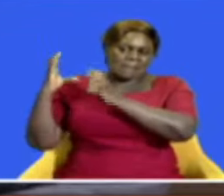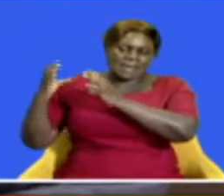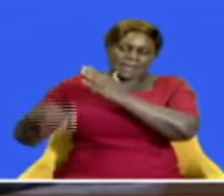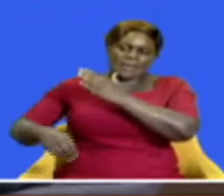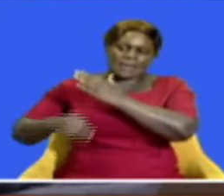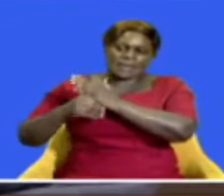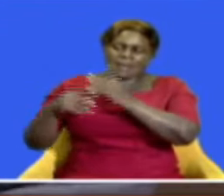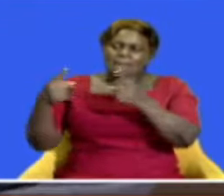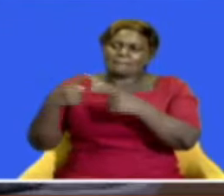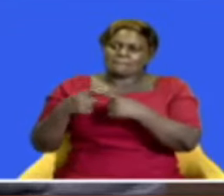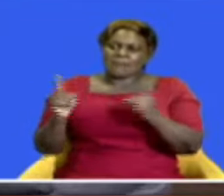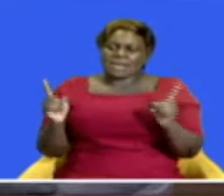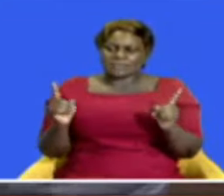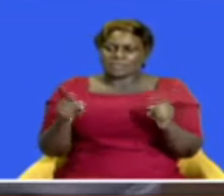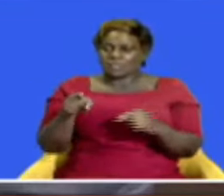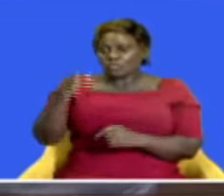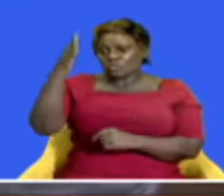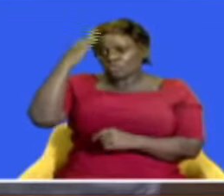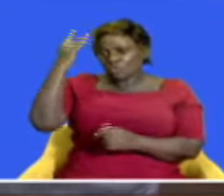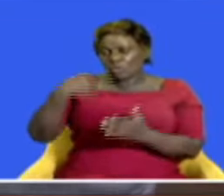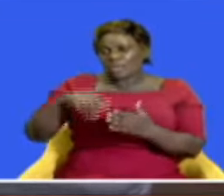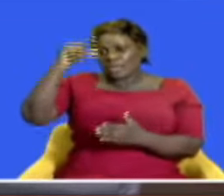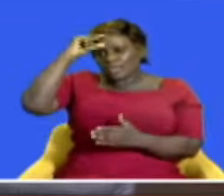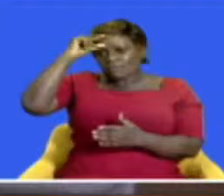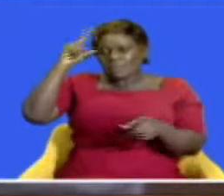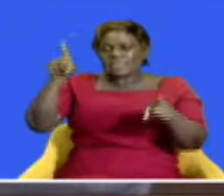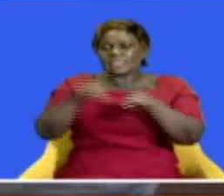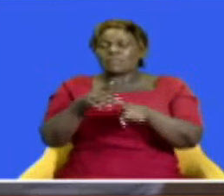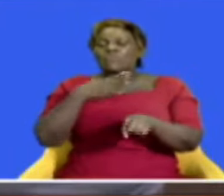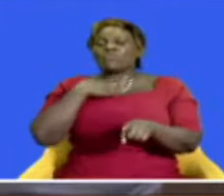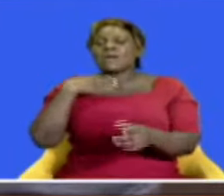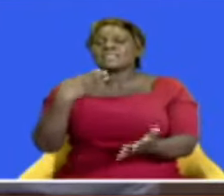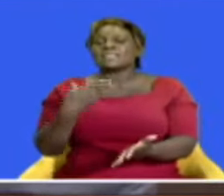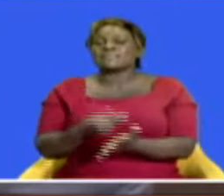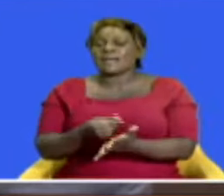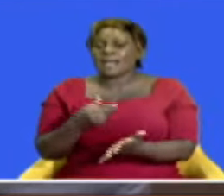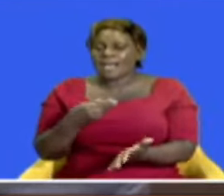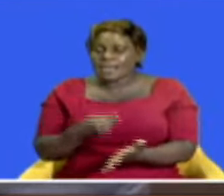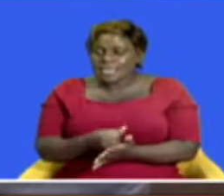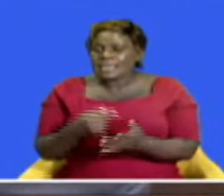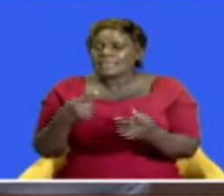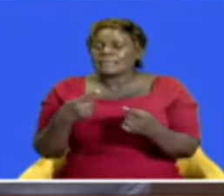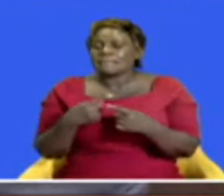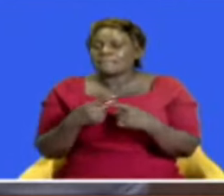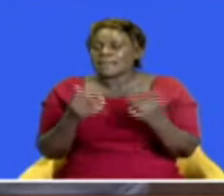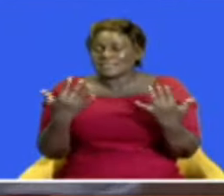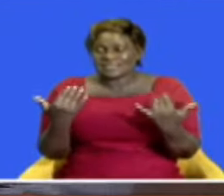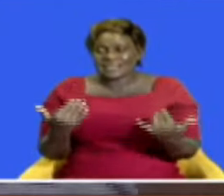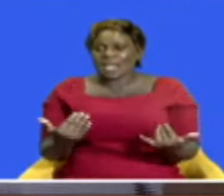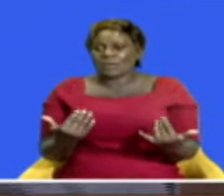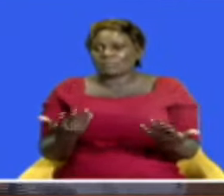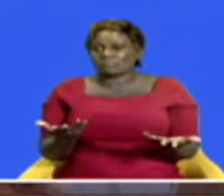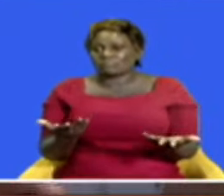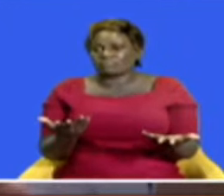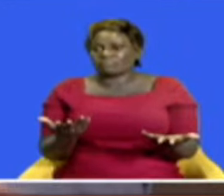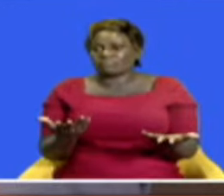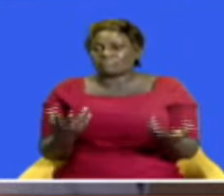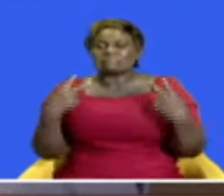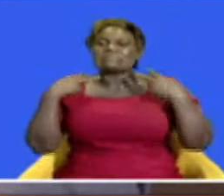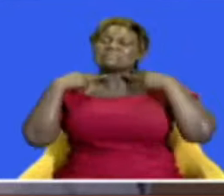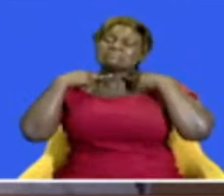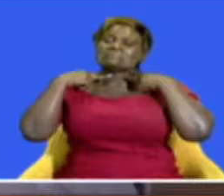juu. Lakini Zubeda, ujue kwamba serikali pia nayo inataka pesa. Sasa iko